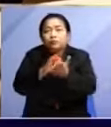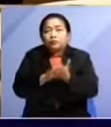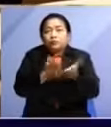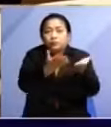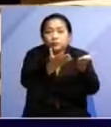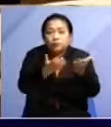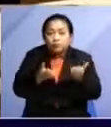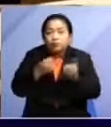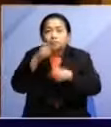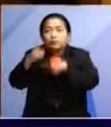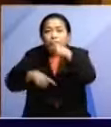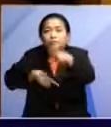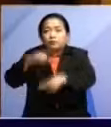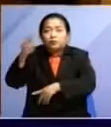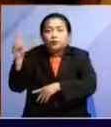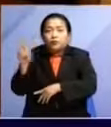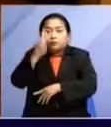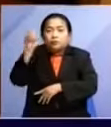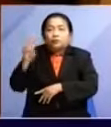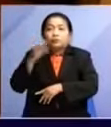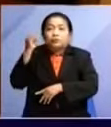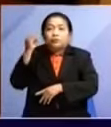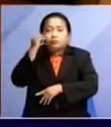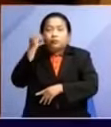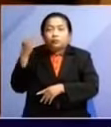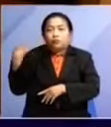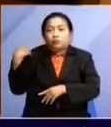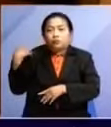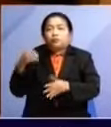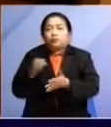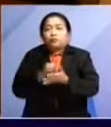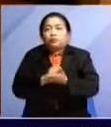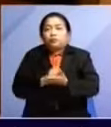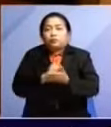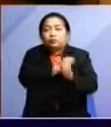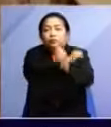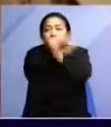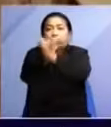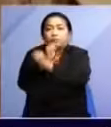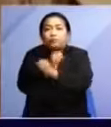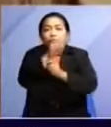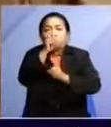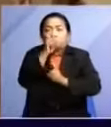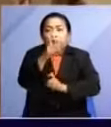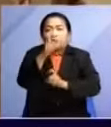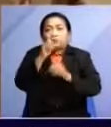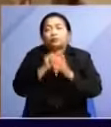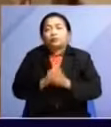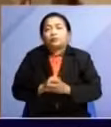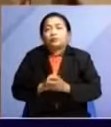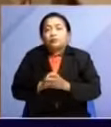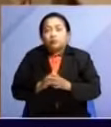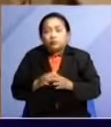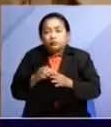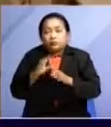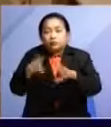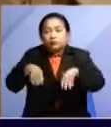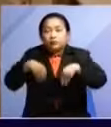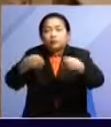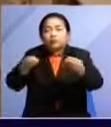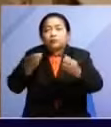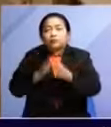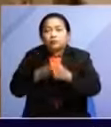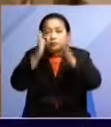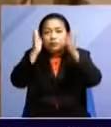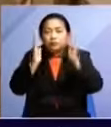ช่วยผู้สูงอายุและคนพิการมีความสะดวกและความปลอดภัยในการดำเนินชีวิตดังนั้นชมรมผู้สูงอายุตำบลหนองหญ้าทราย